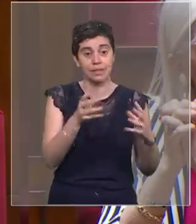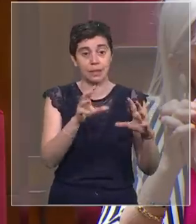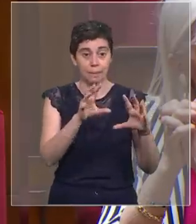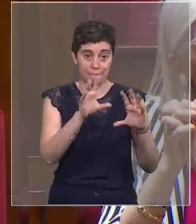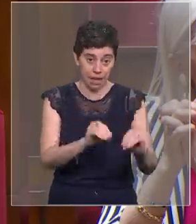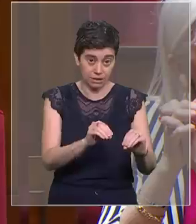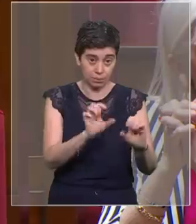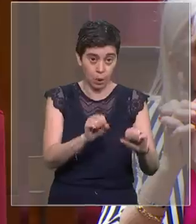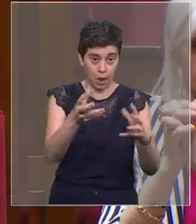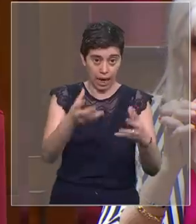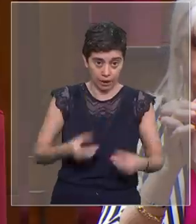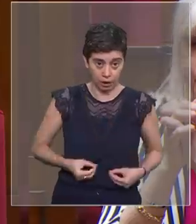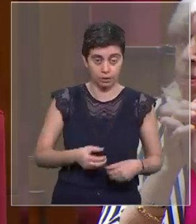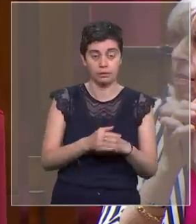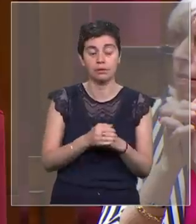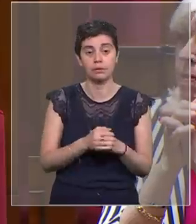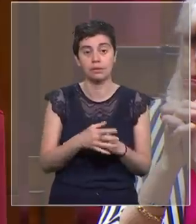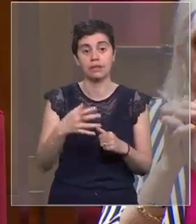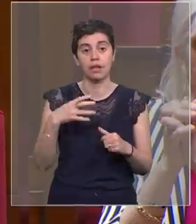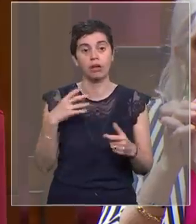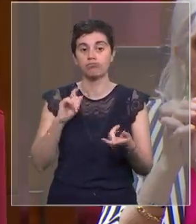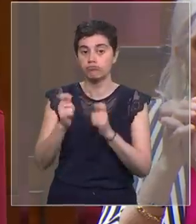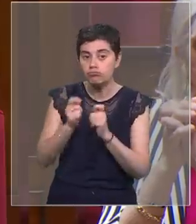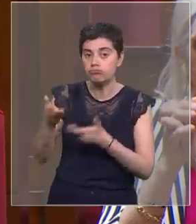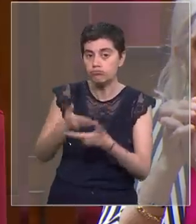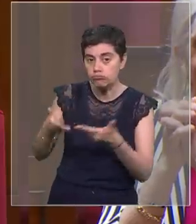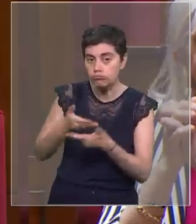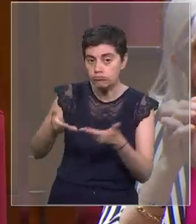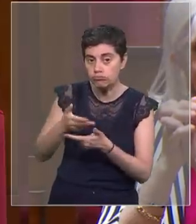une place d'accueil. Suite à de nombreuses concertations,